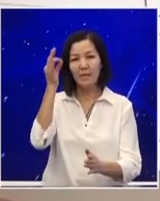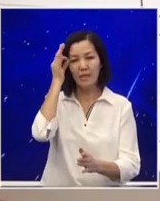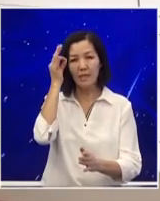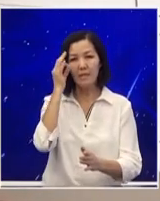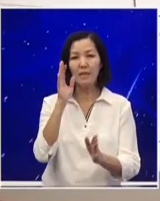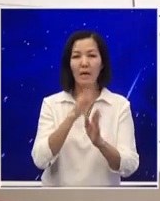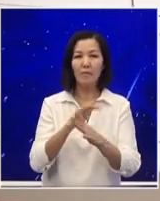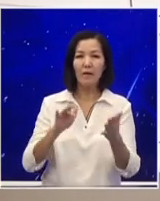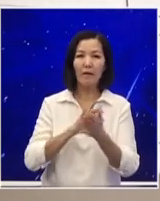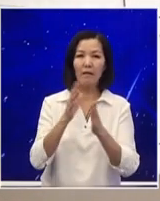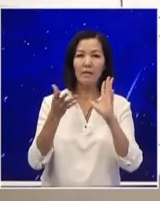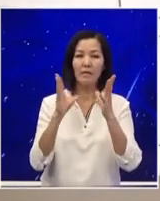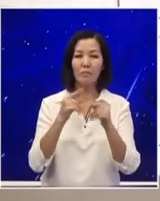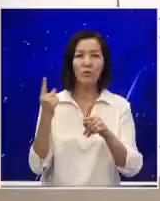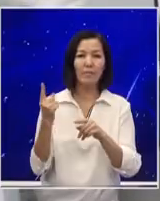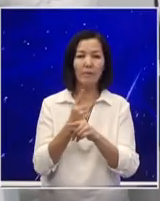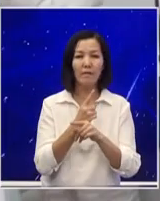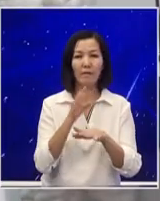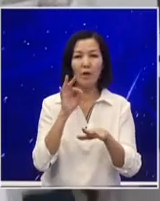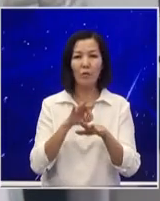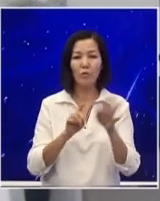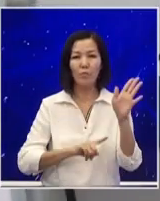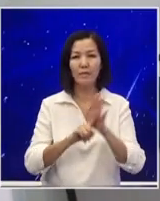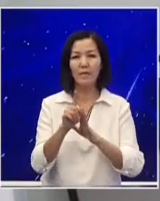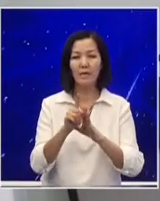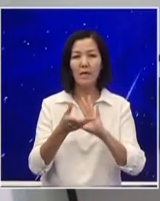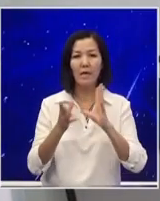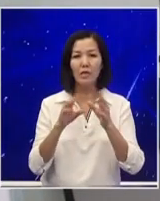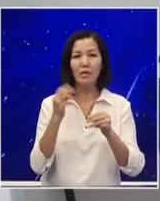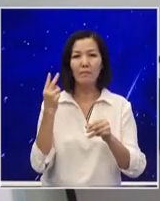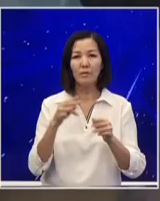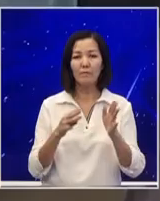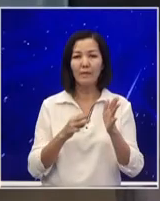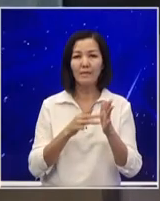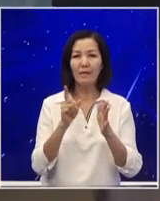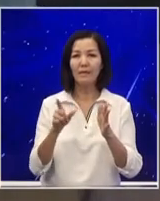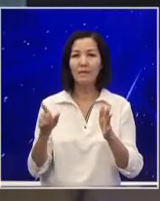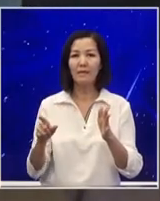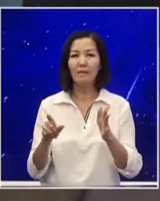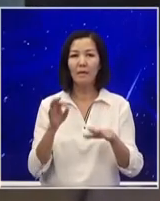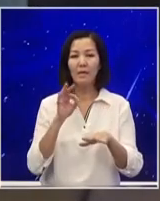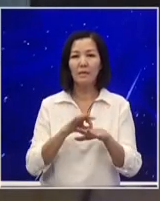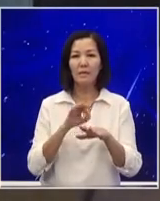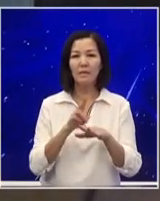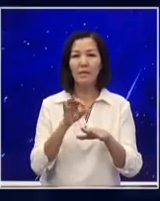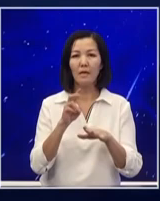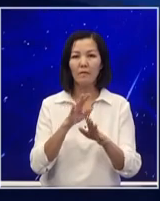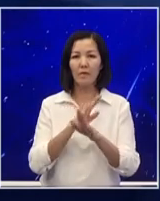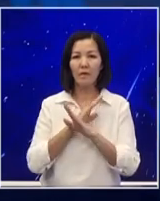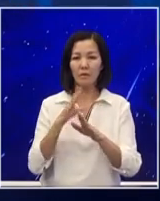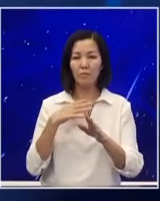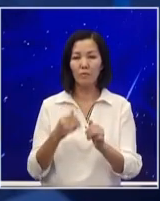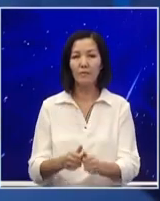салсақ, Қапшағай қаласы бойынша алғашқы толқында жалпы 28 адам тәж-тажалдың құрығына ілініп көз жұмған.